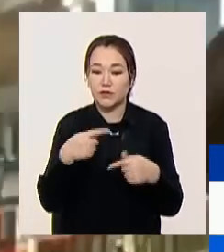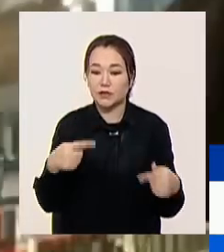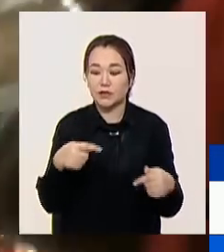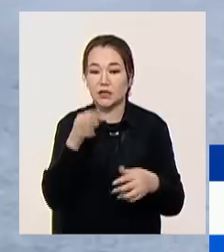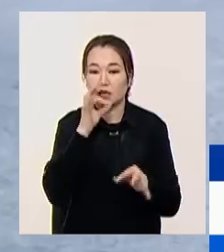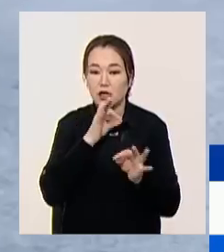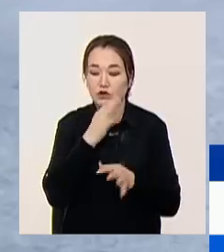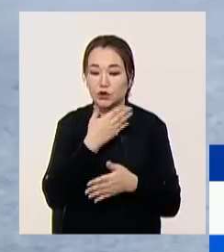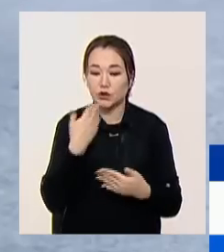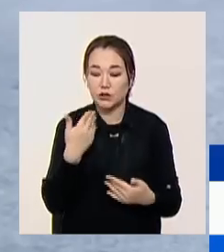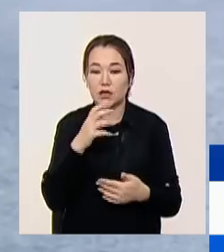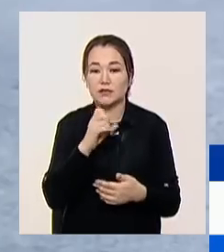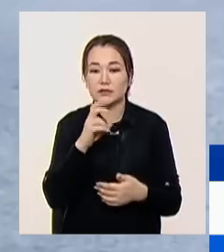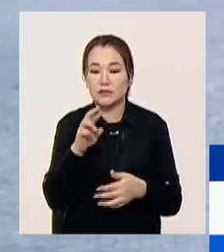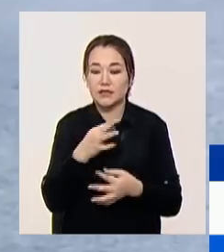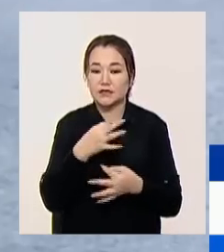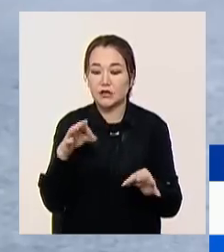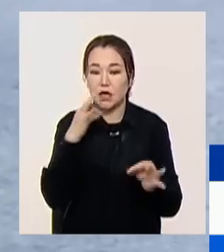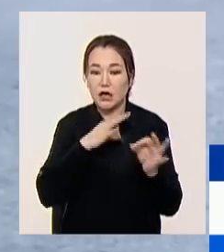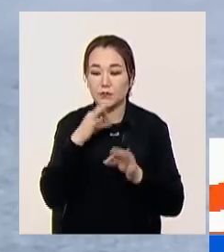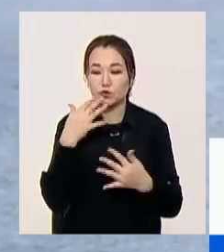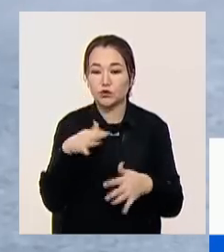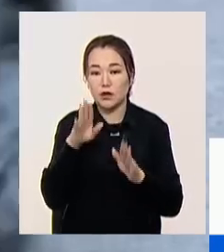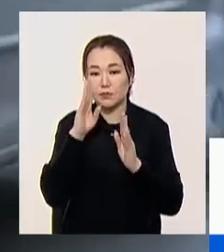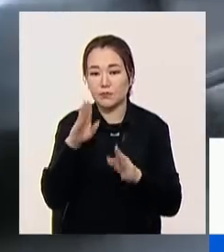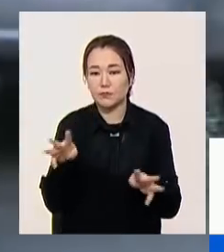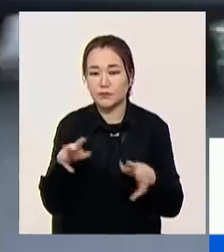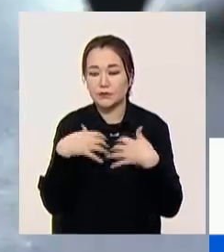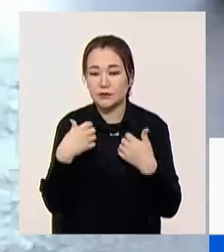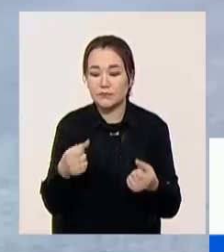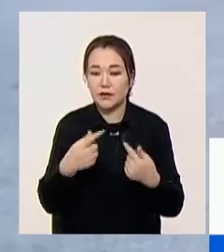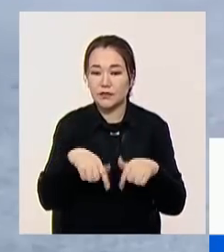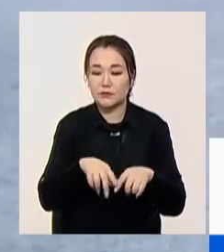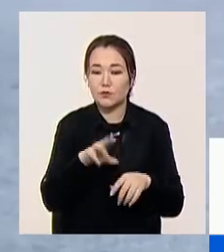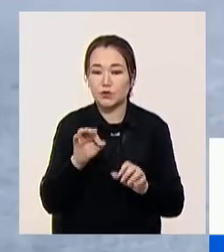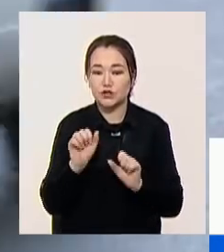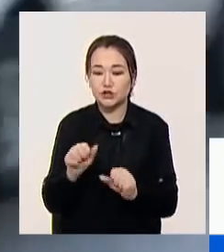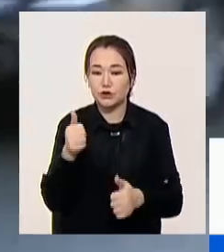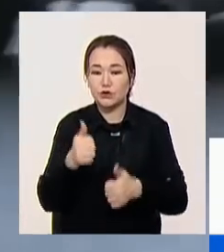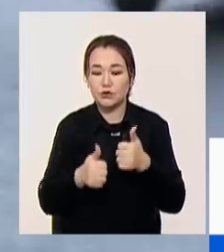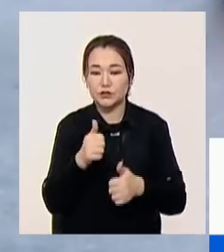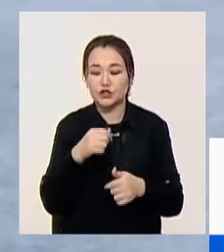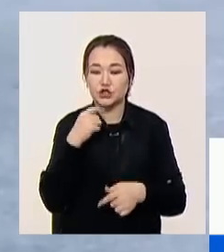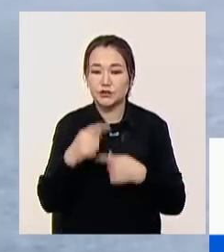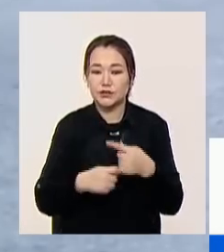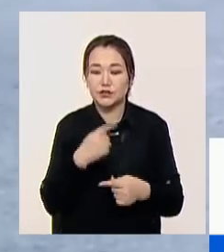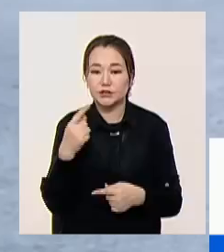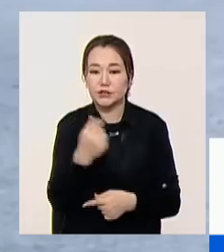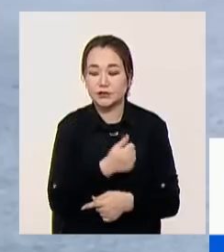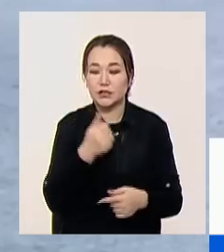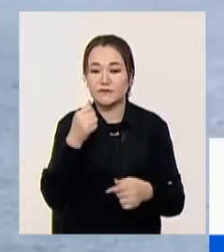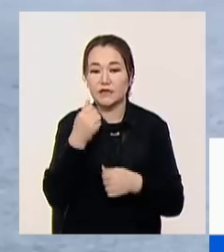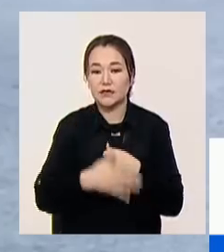лекарств. В Ассоциации независимых аптек уже обратились в Минздрав и Агентство по защите конкуренции. Через несколько недель в